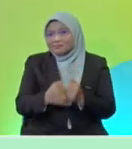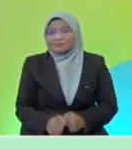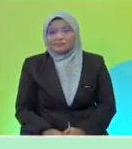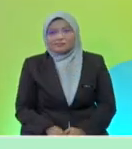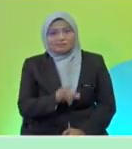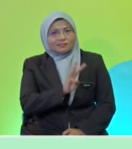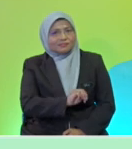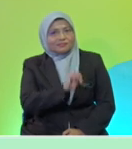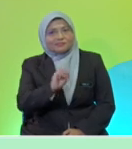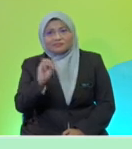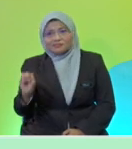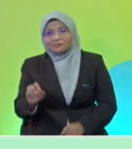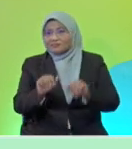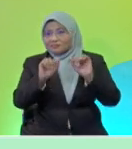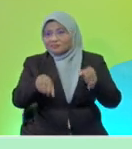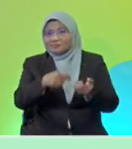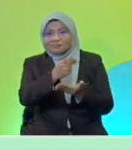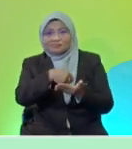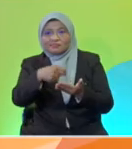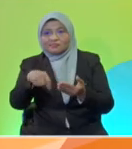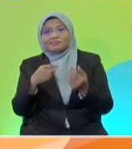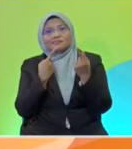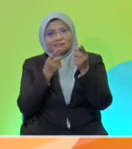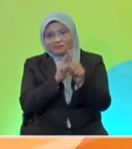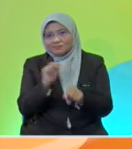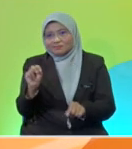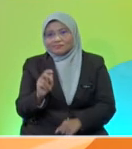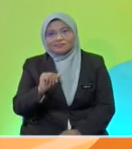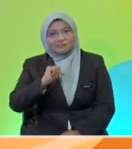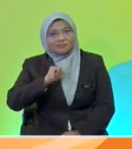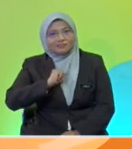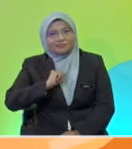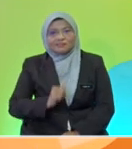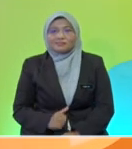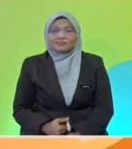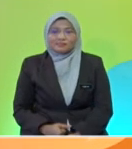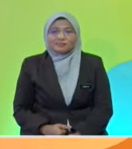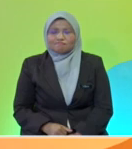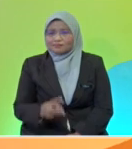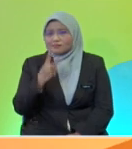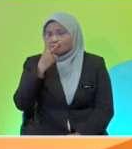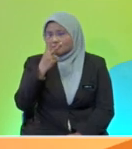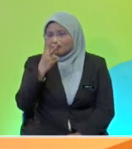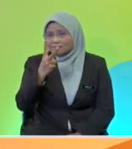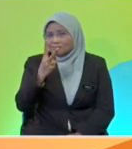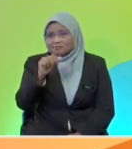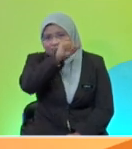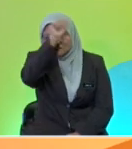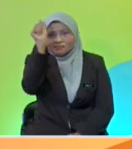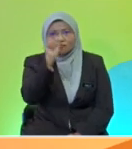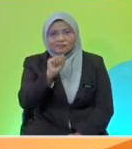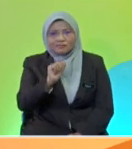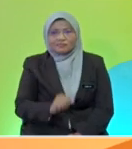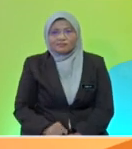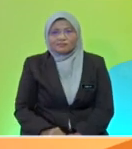oke silakan tulis jawaban kamu kalau kita tengok dari soal ini kan Cikgu depan Nah yang ini potong mungkin